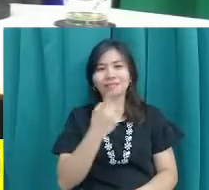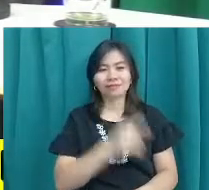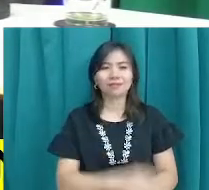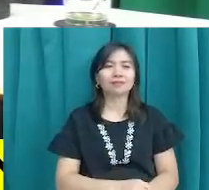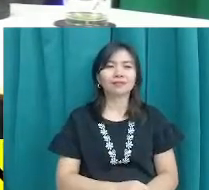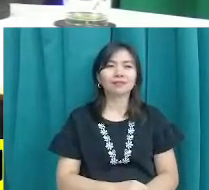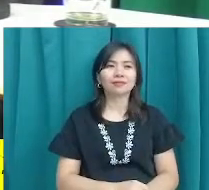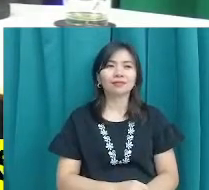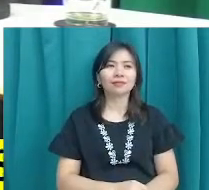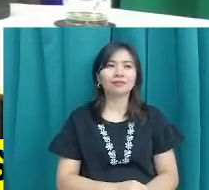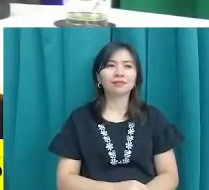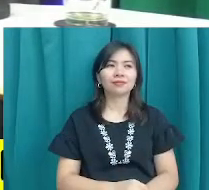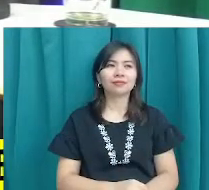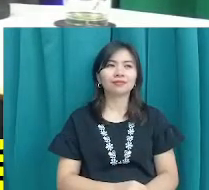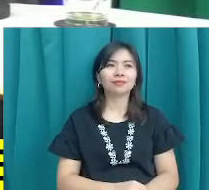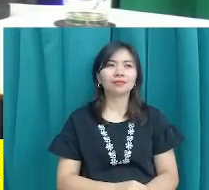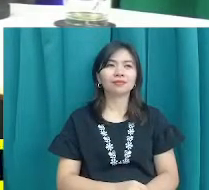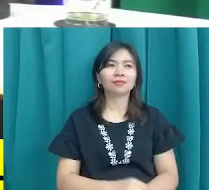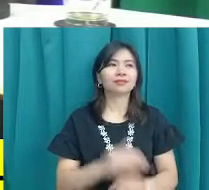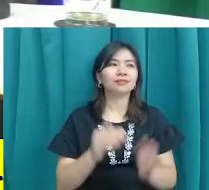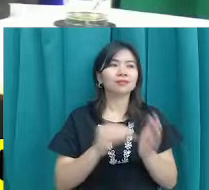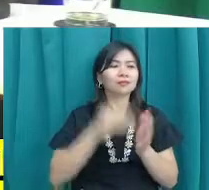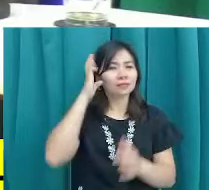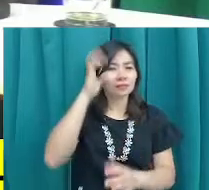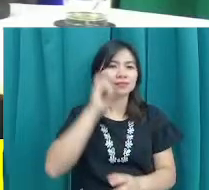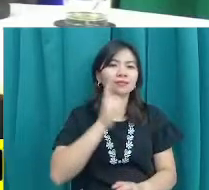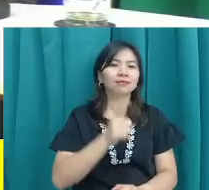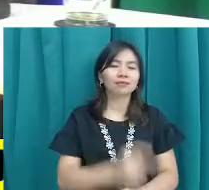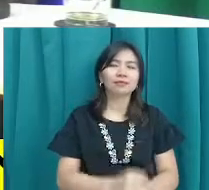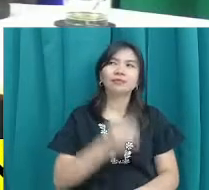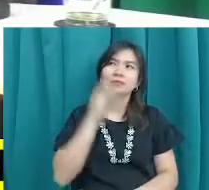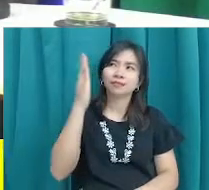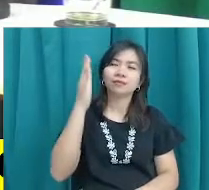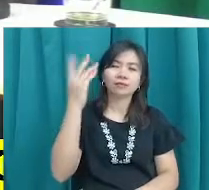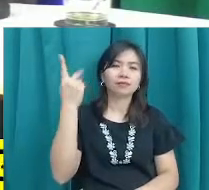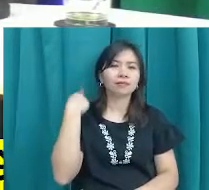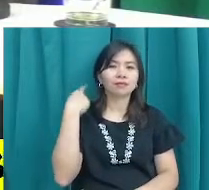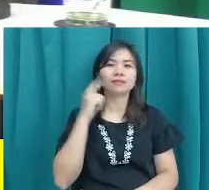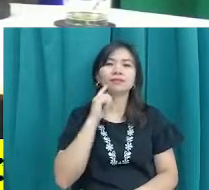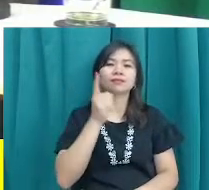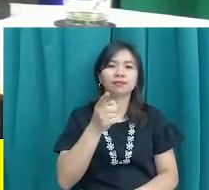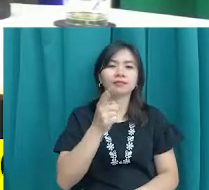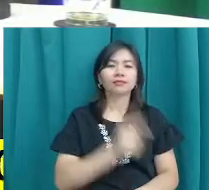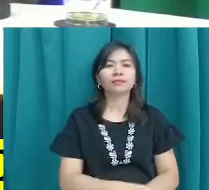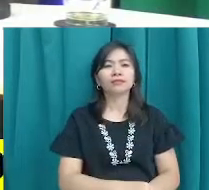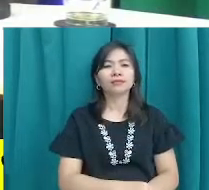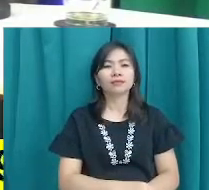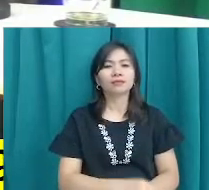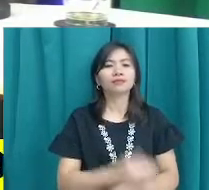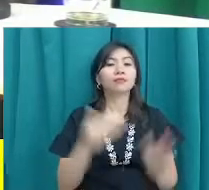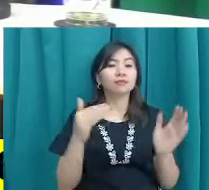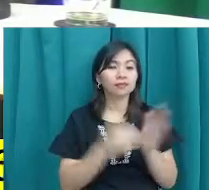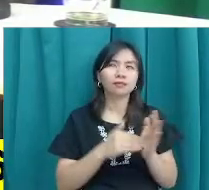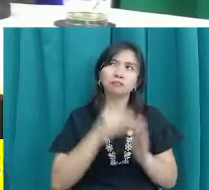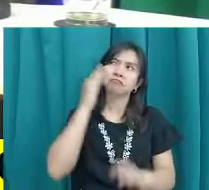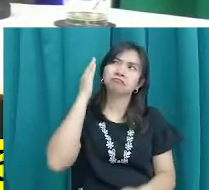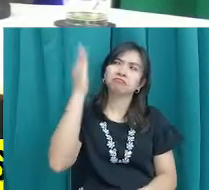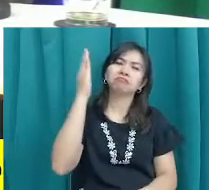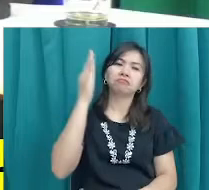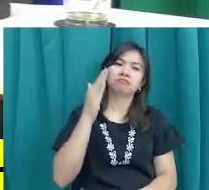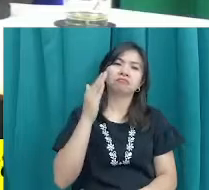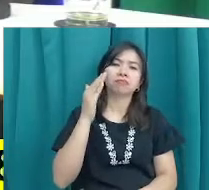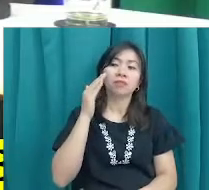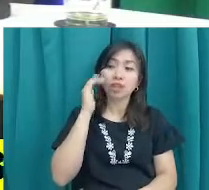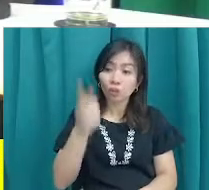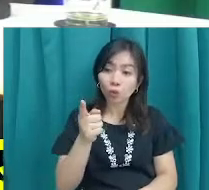Oh, di ba? Ang sabi diyan, he said unto him, thou has said. Yeah. Tama. Thou has said. Sinabi